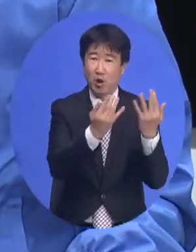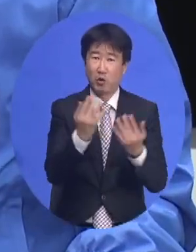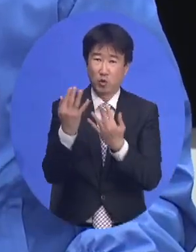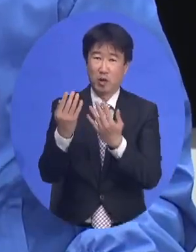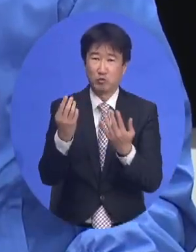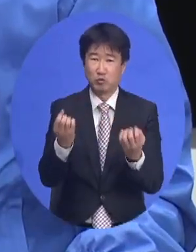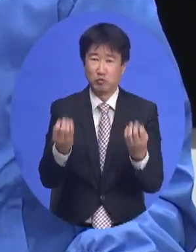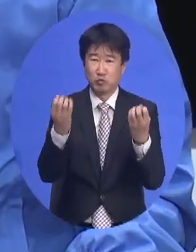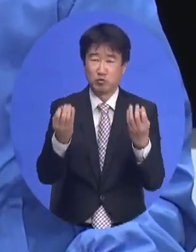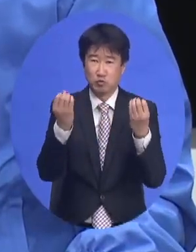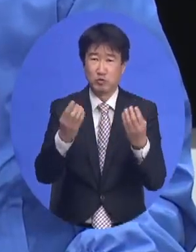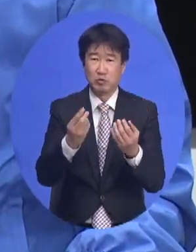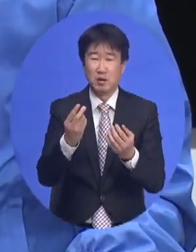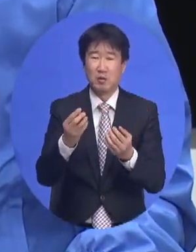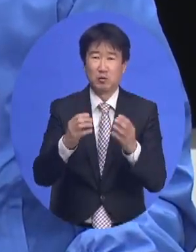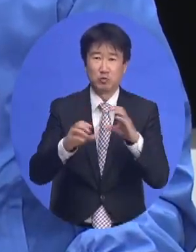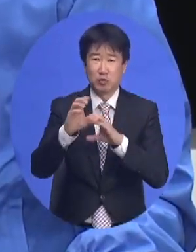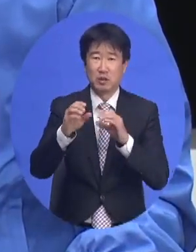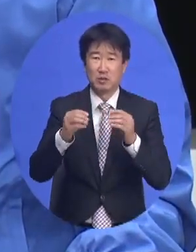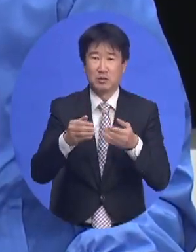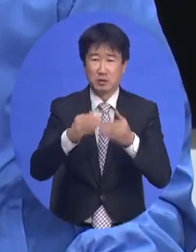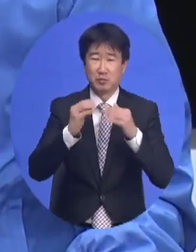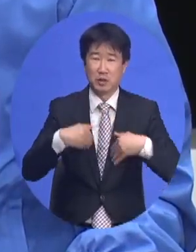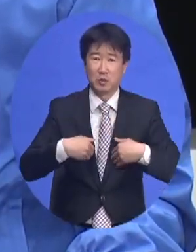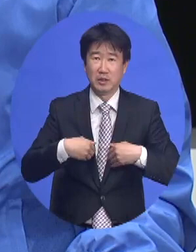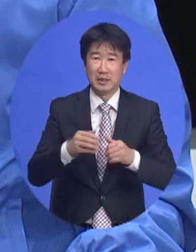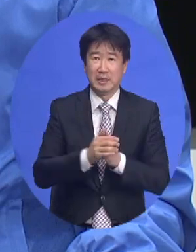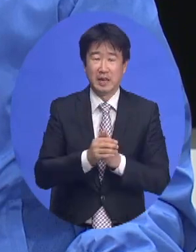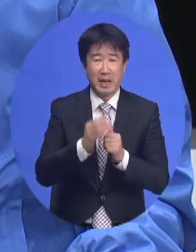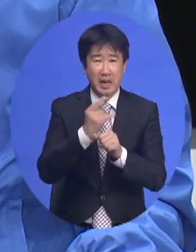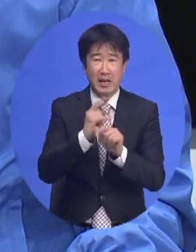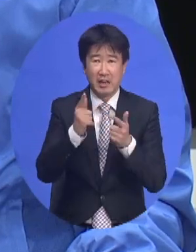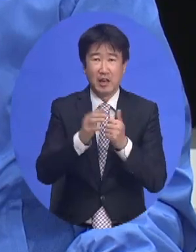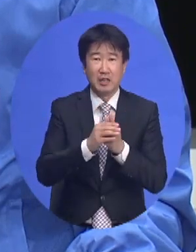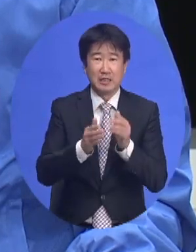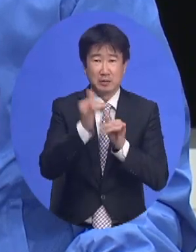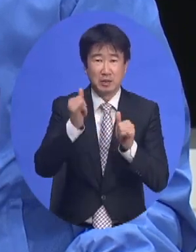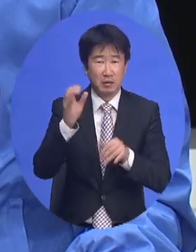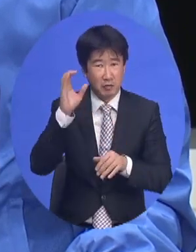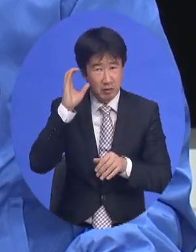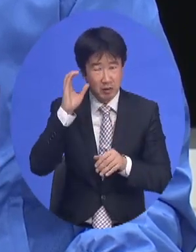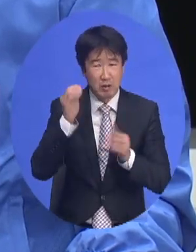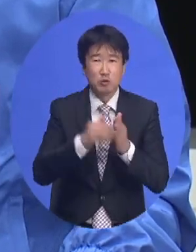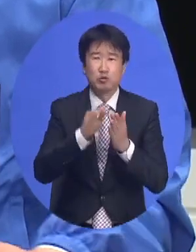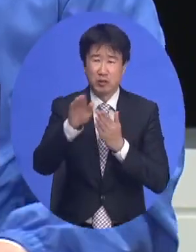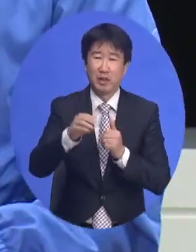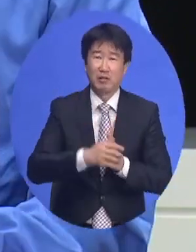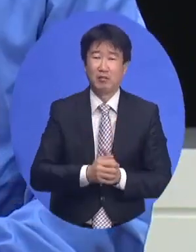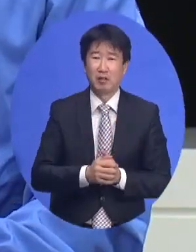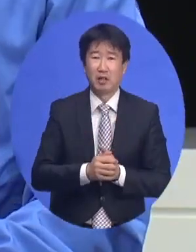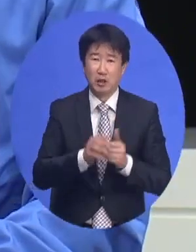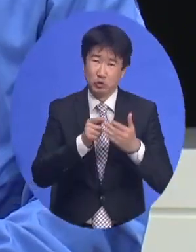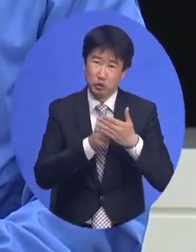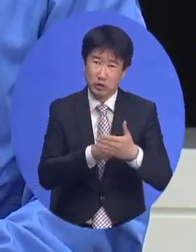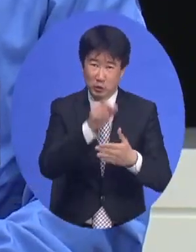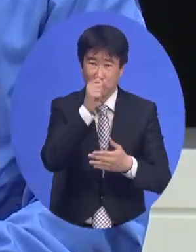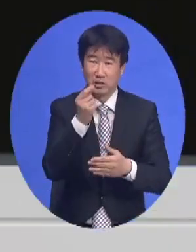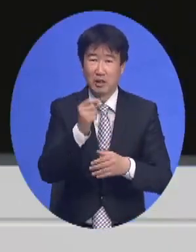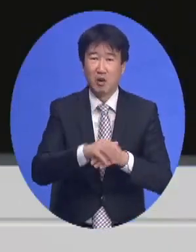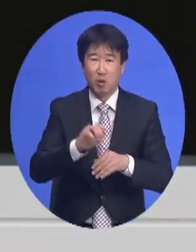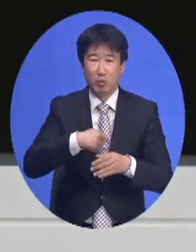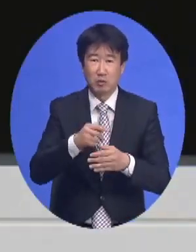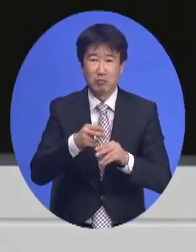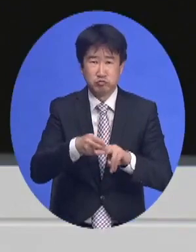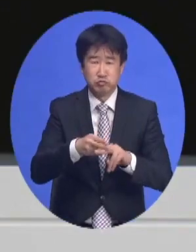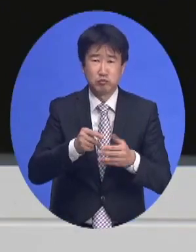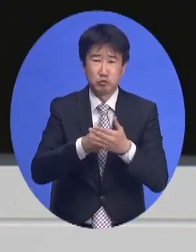해야 됩니다가 아니고 예. 주민의 말씀, 주민의 길을 다 만져듣고 난 다음에 추진을 하도록 하셔야죠.